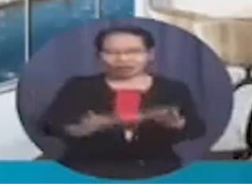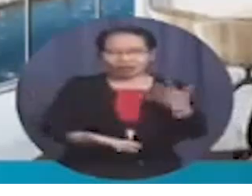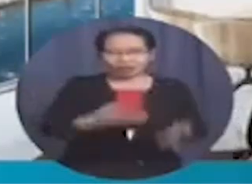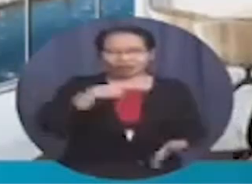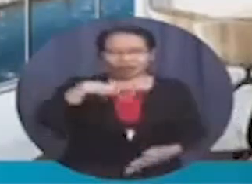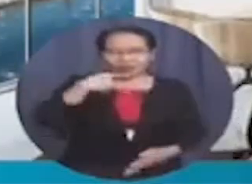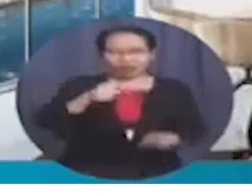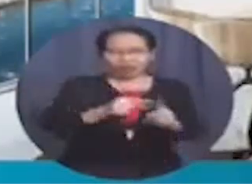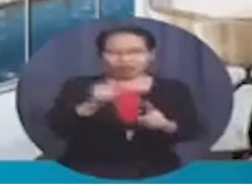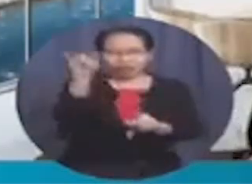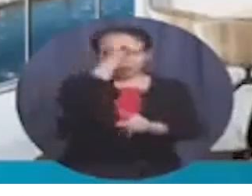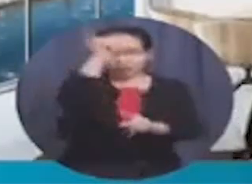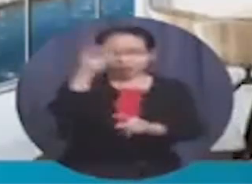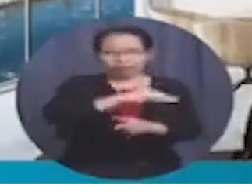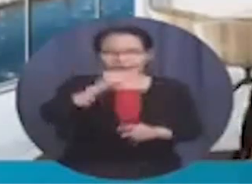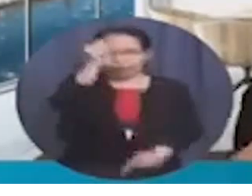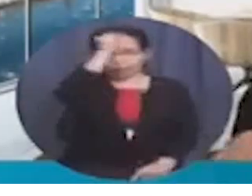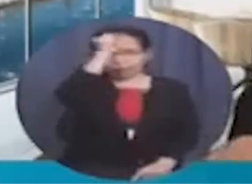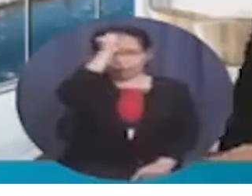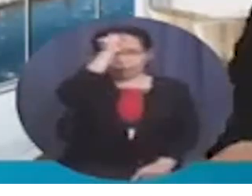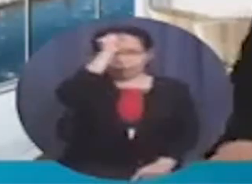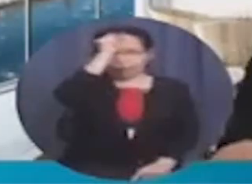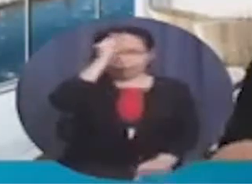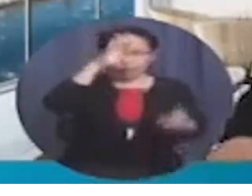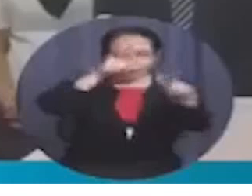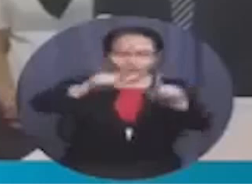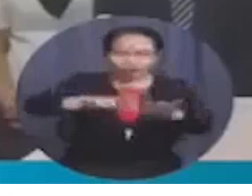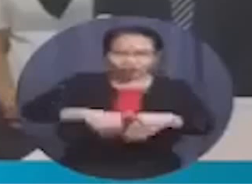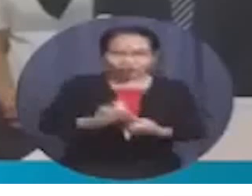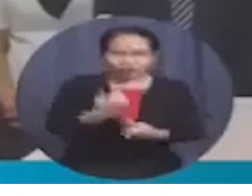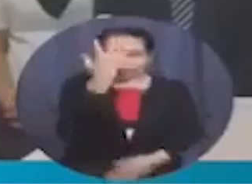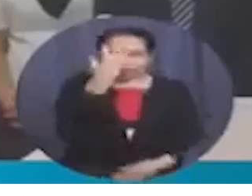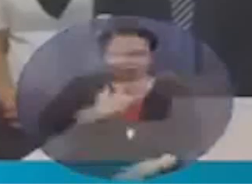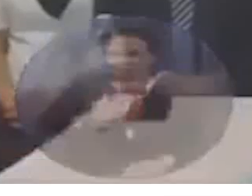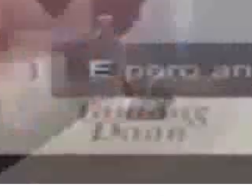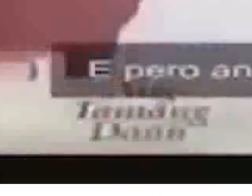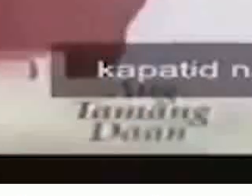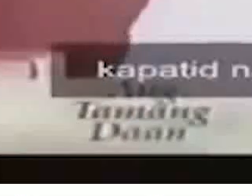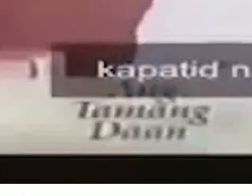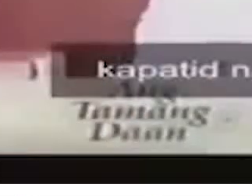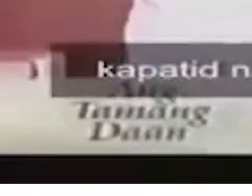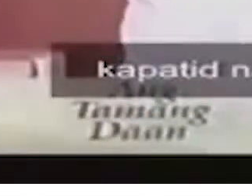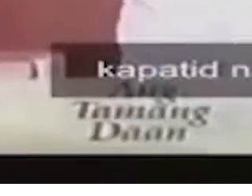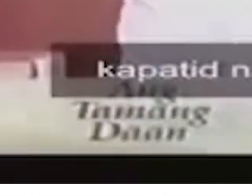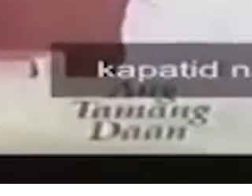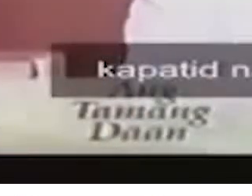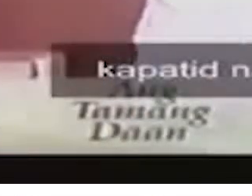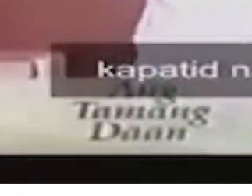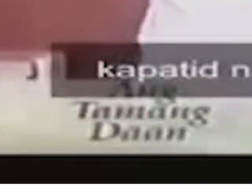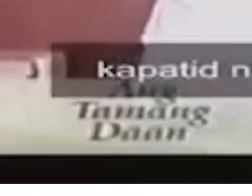nung magalit, pakinggan nyo kung paanong magalit itong mga ministro ni Manalo. Eh, pero ang ibig mo bang sabihin niya, kapatid na Ramil,